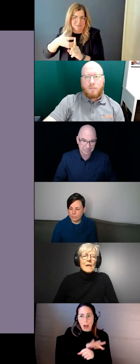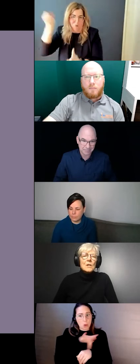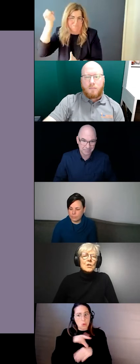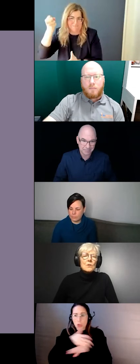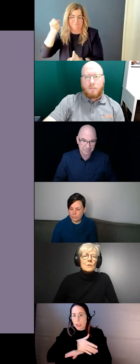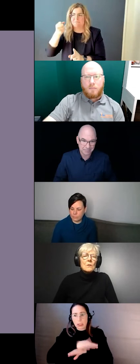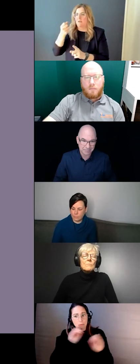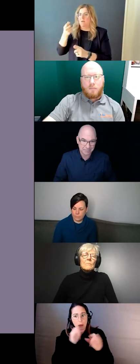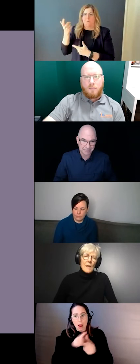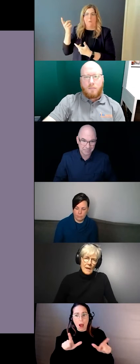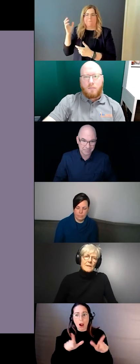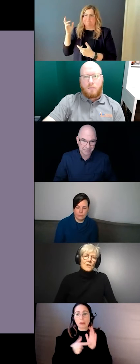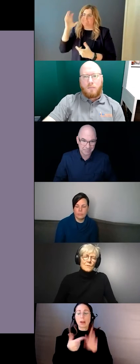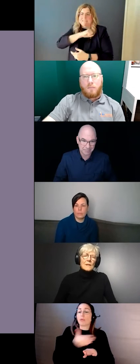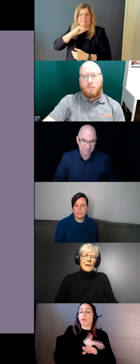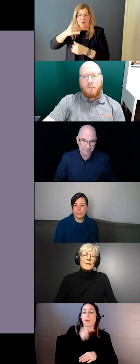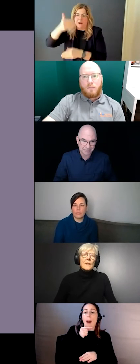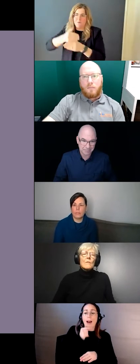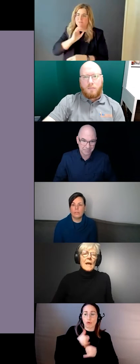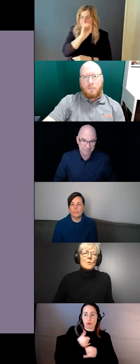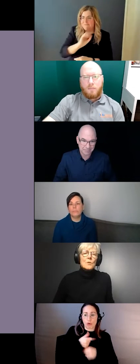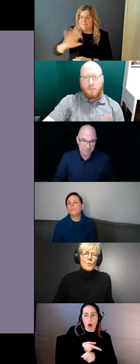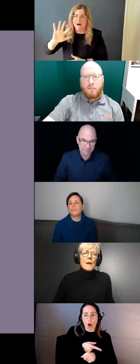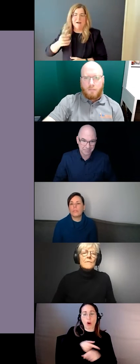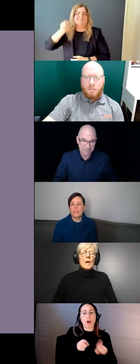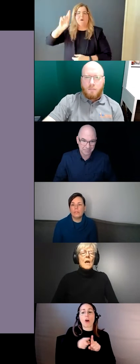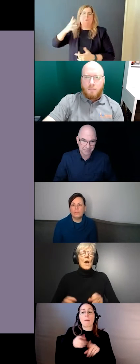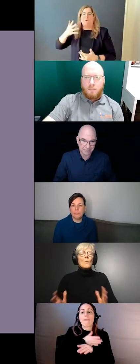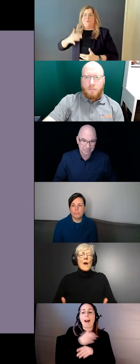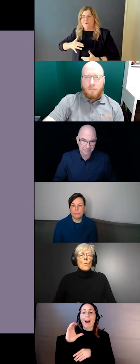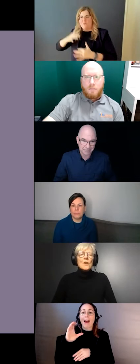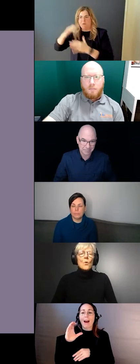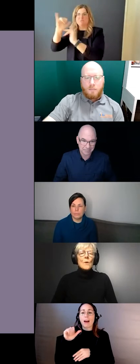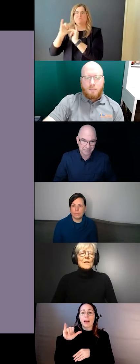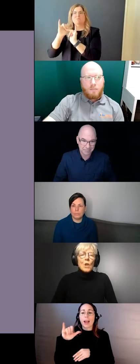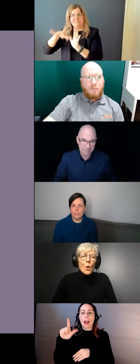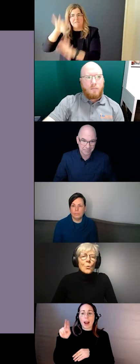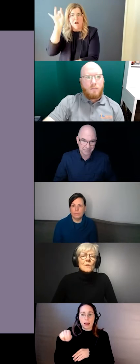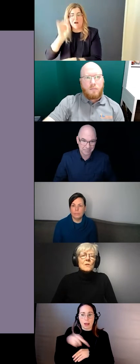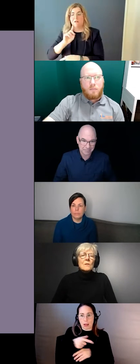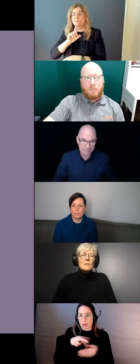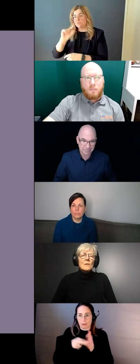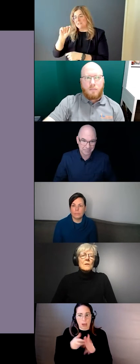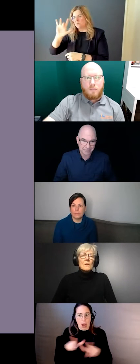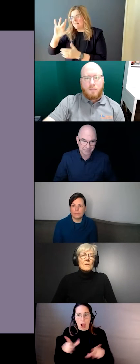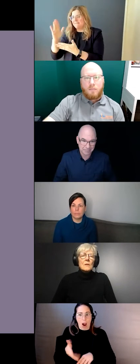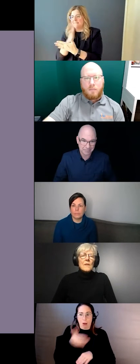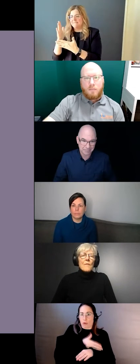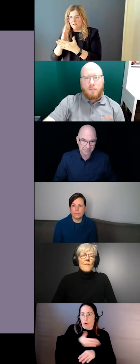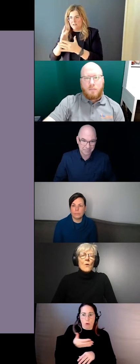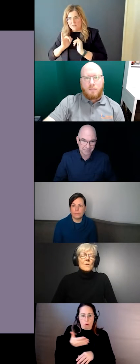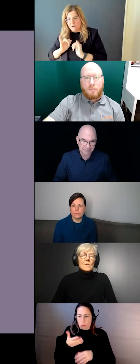tôt, jeune âge, comme tu as dit, Kaylin, ils sont dépourvus de langue à un jeune âge. Et quand cette fenêtre est fermée, ils